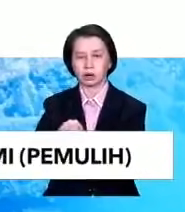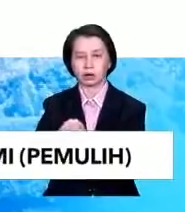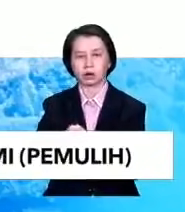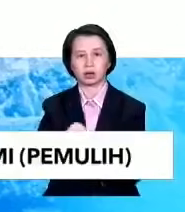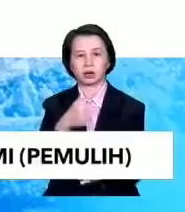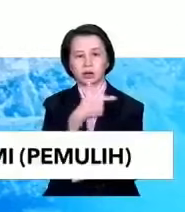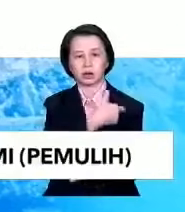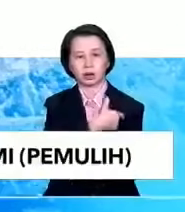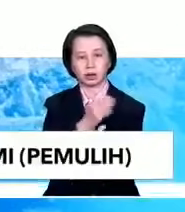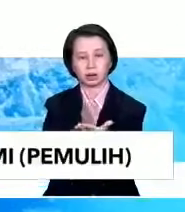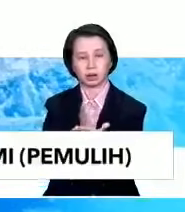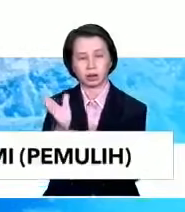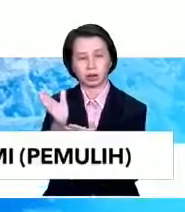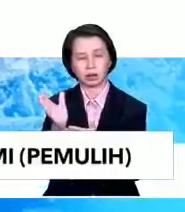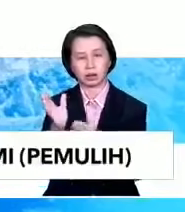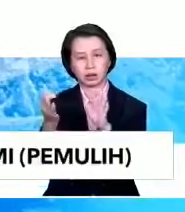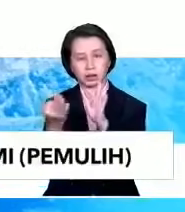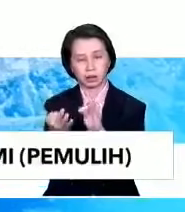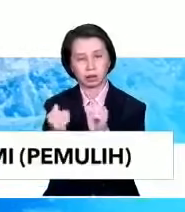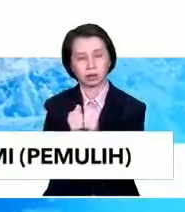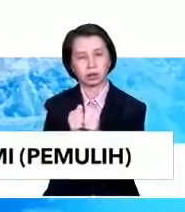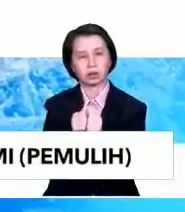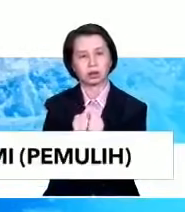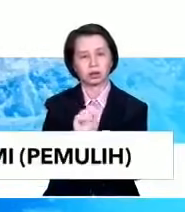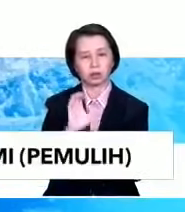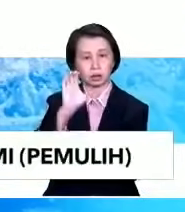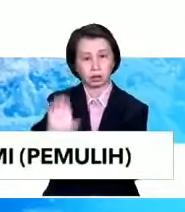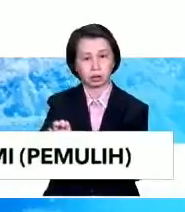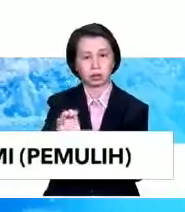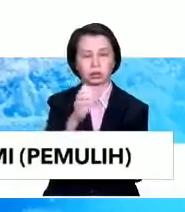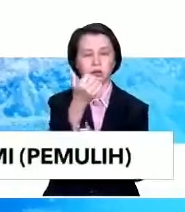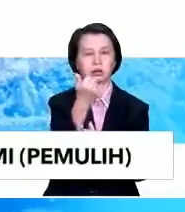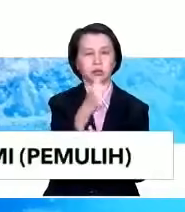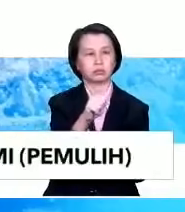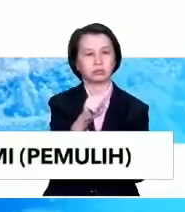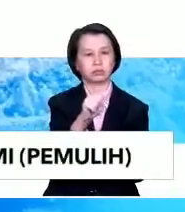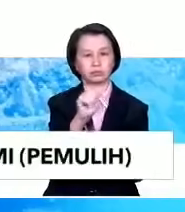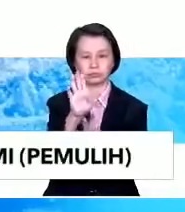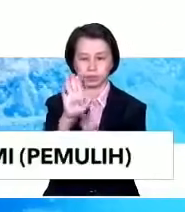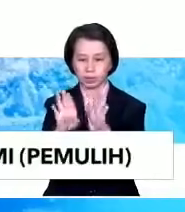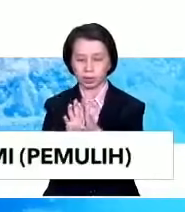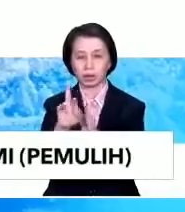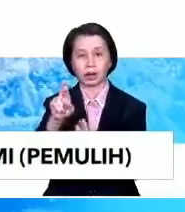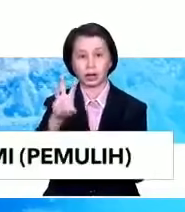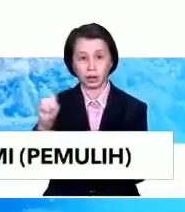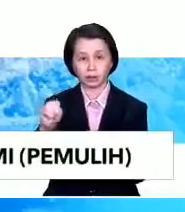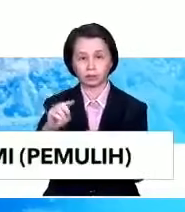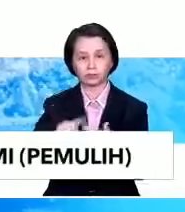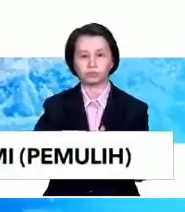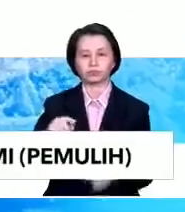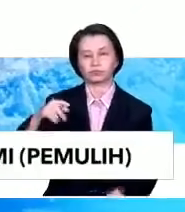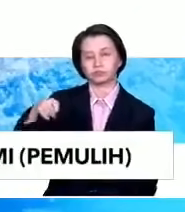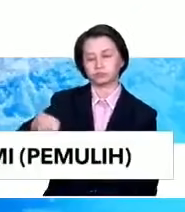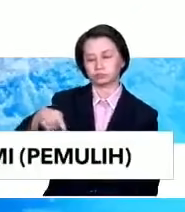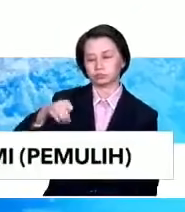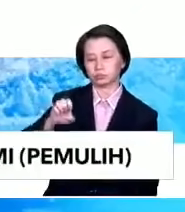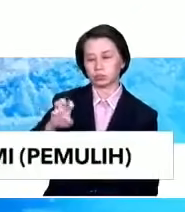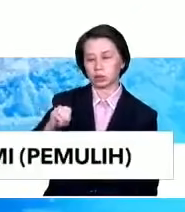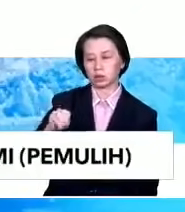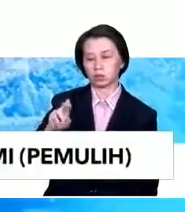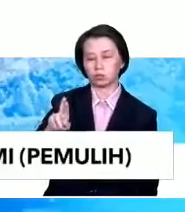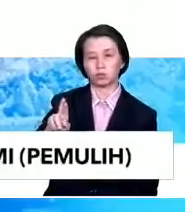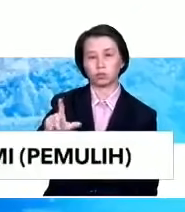suntikan langsung fiskal kerajaan sebanyak RM10 bilion. Pemulih bertujuan